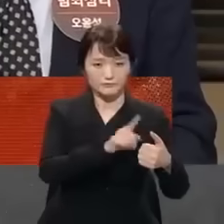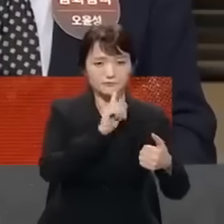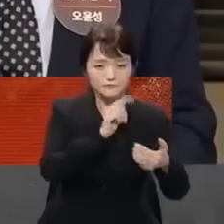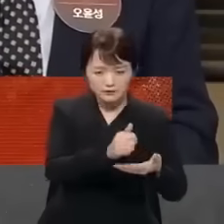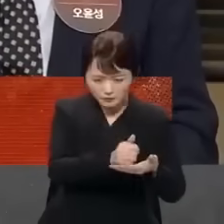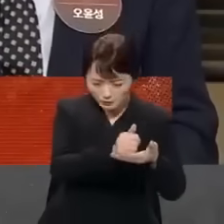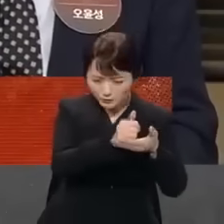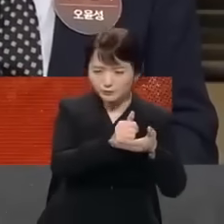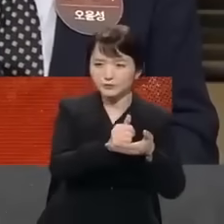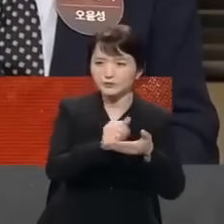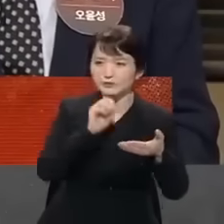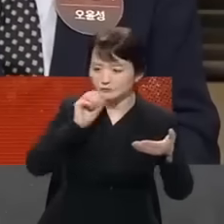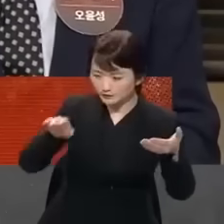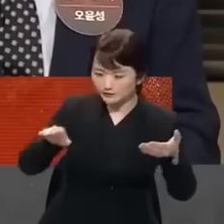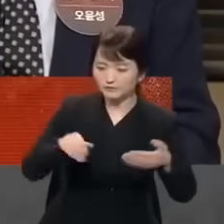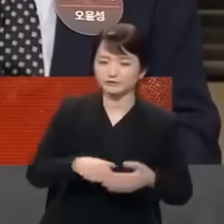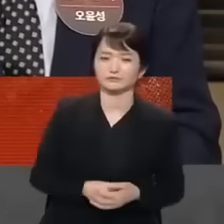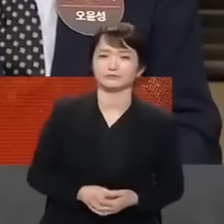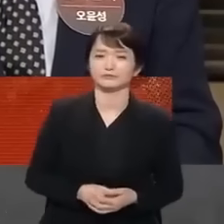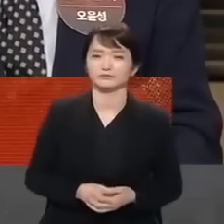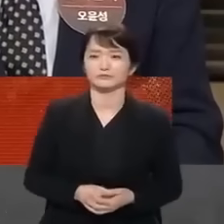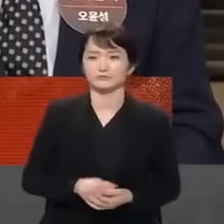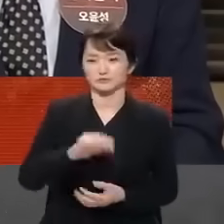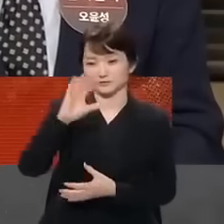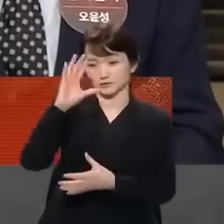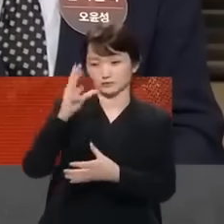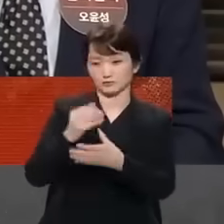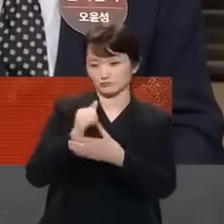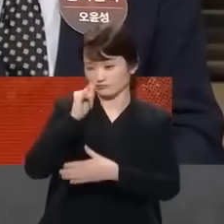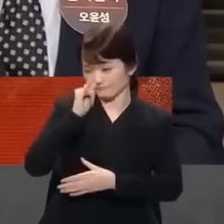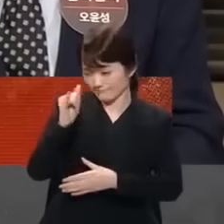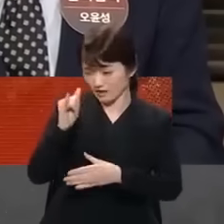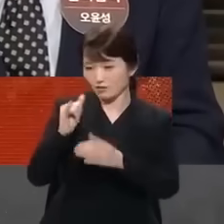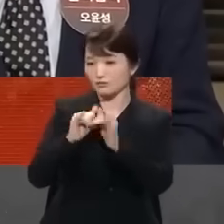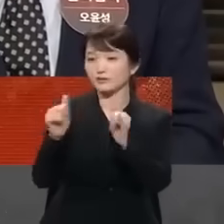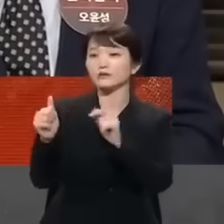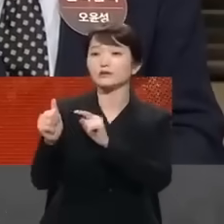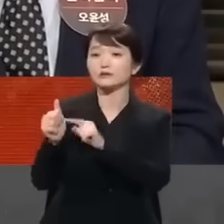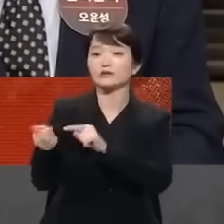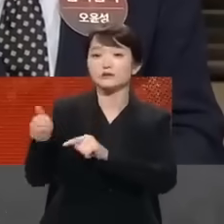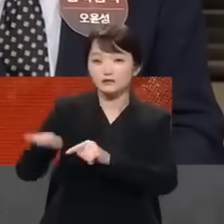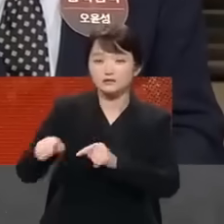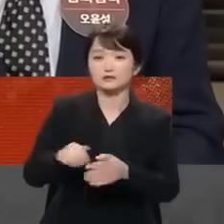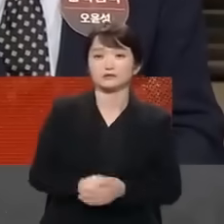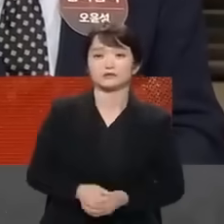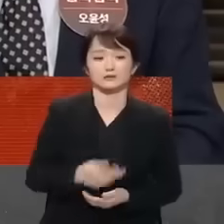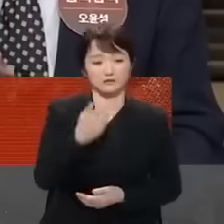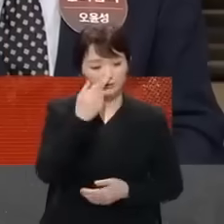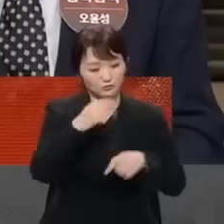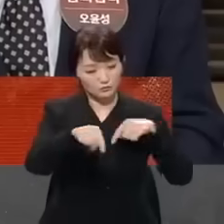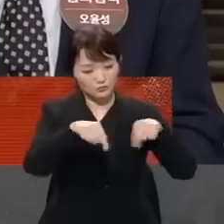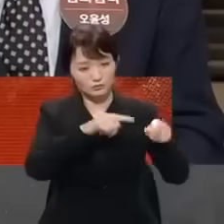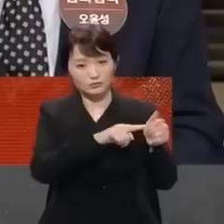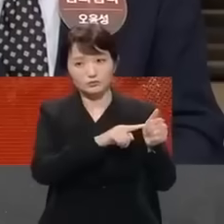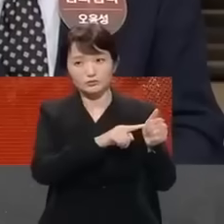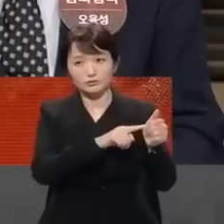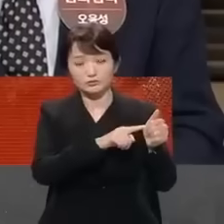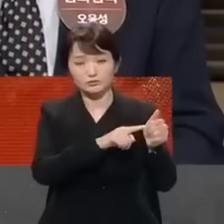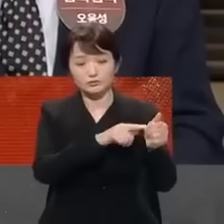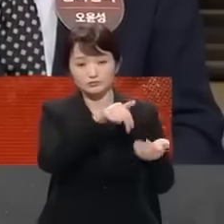있습니다 아무리 그 농구 레전드라고 하더라도 저 어떤 코치한테 사실 학부모